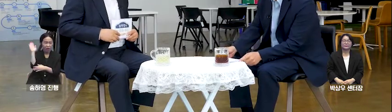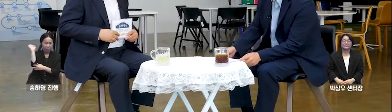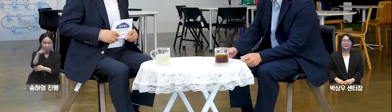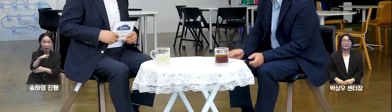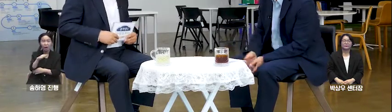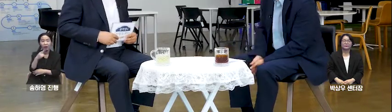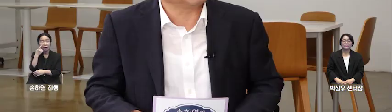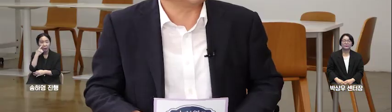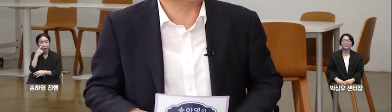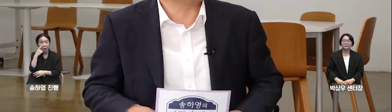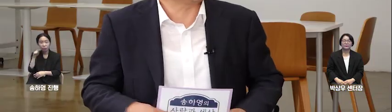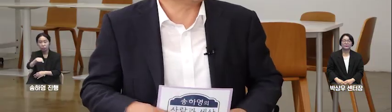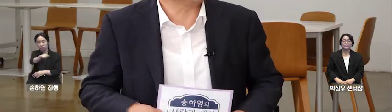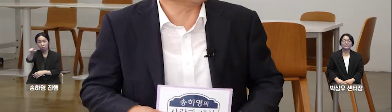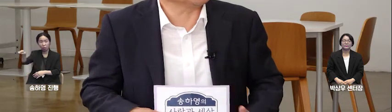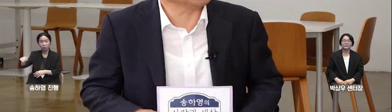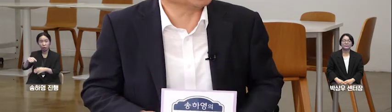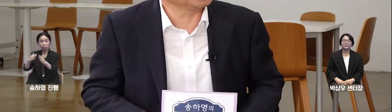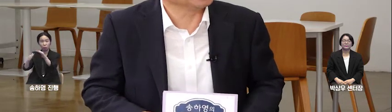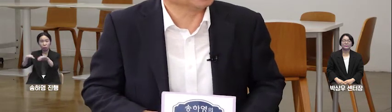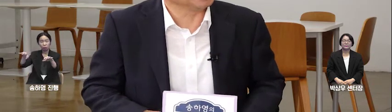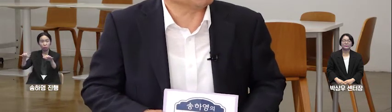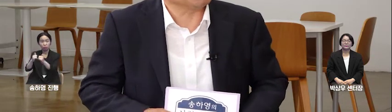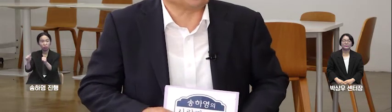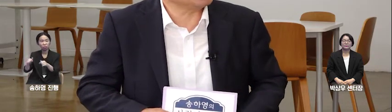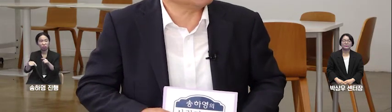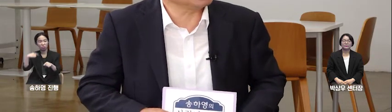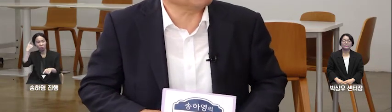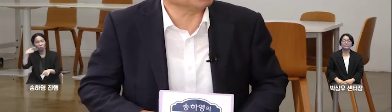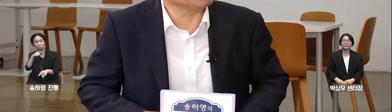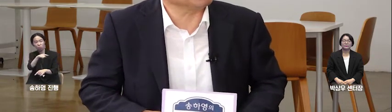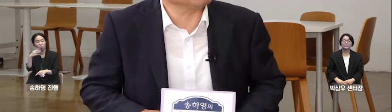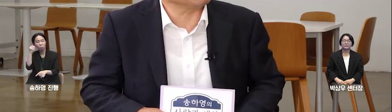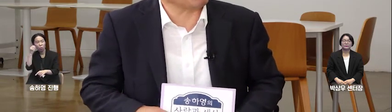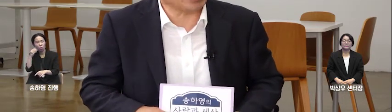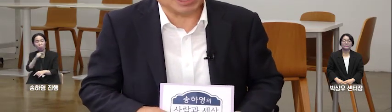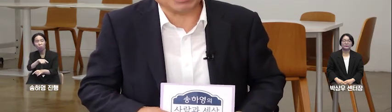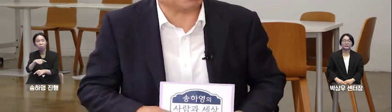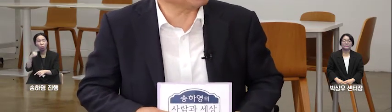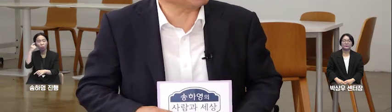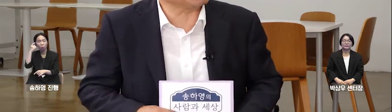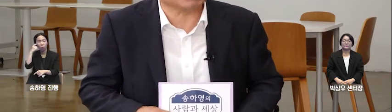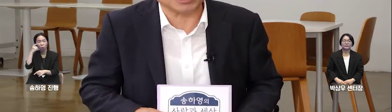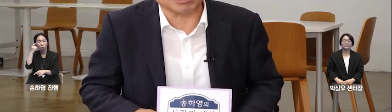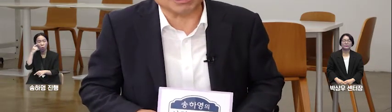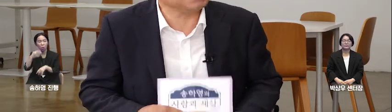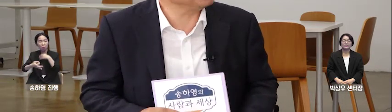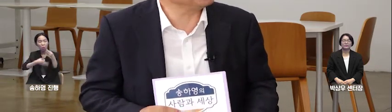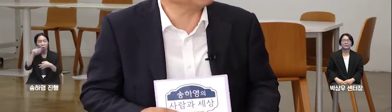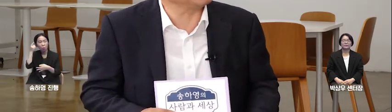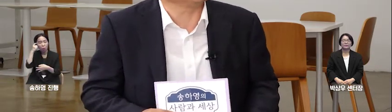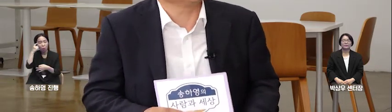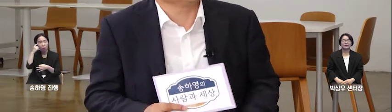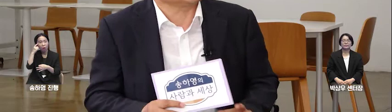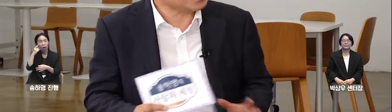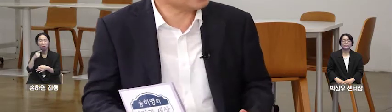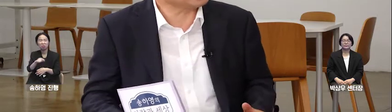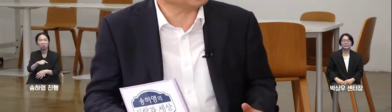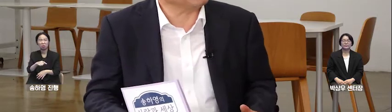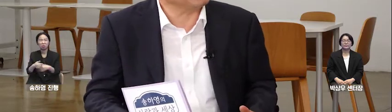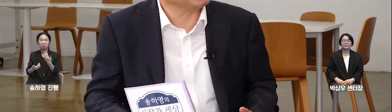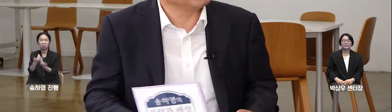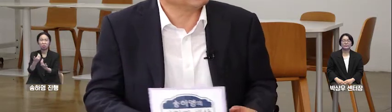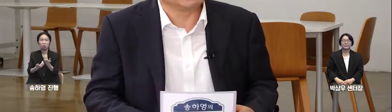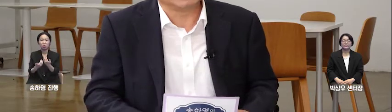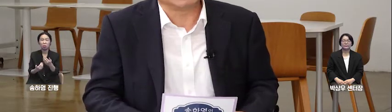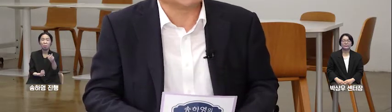나섰는데 나머지 동네 사람들이 아니 저 미친 사람 아니요 뭐 왜 저렇게 떠들고 댕겨 이러면은 이게